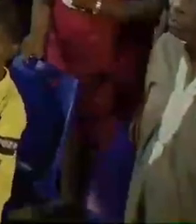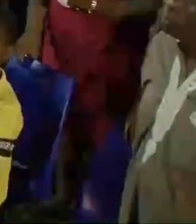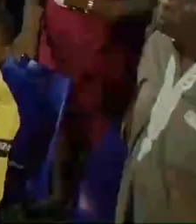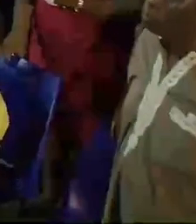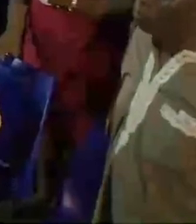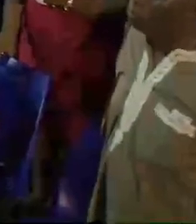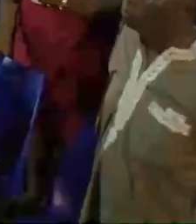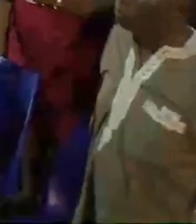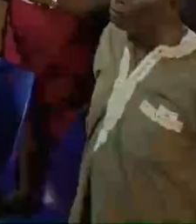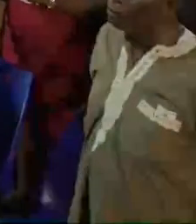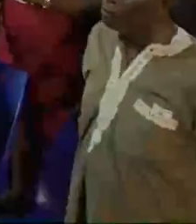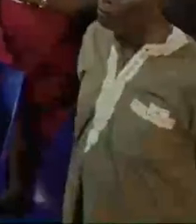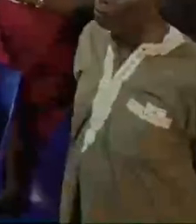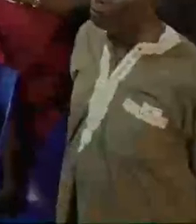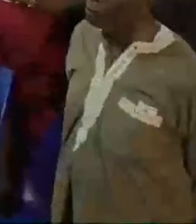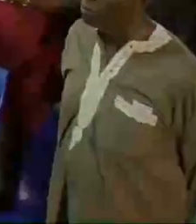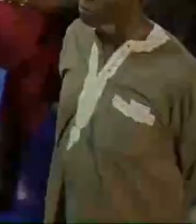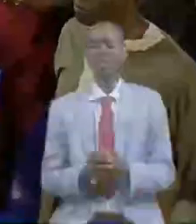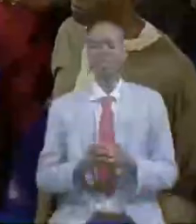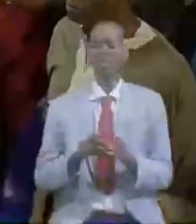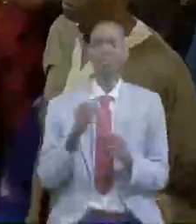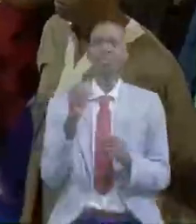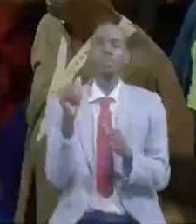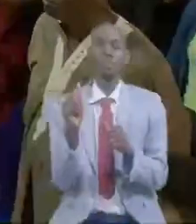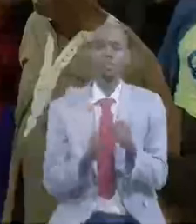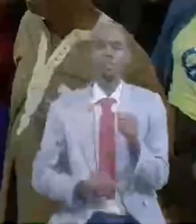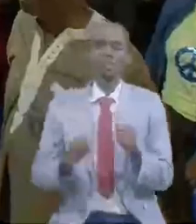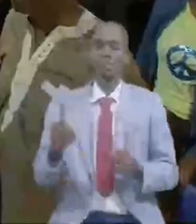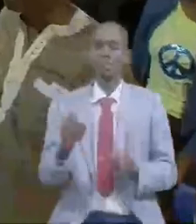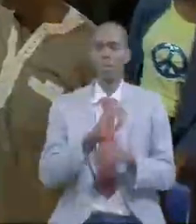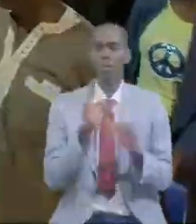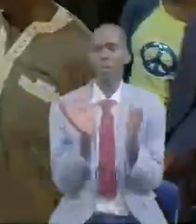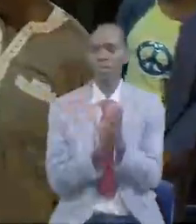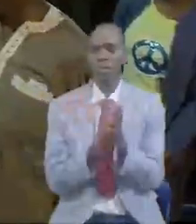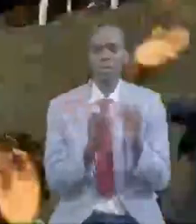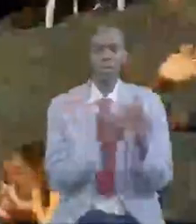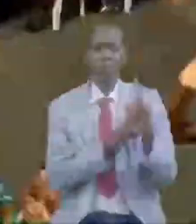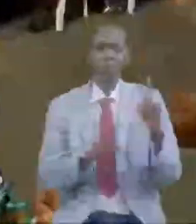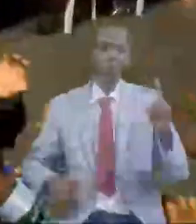Merci, pasteur. Tout le monde, gloire à Dieu!